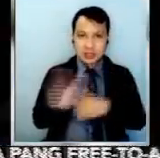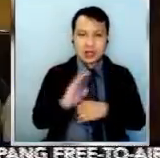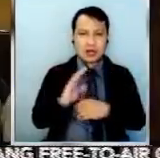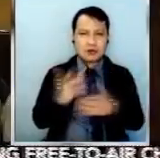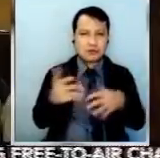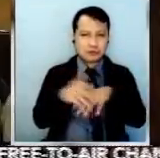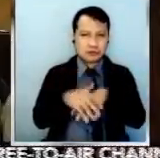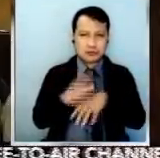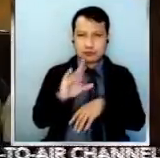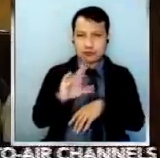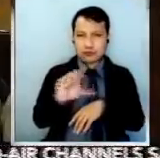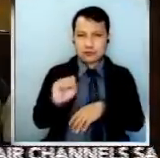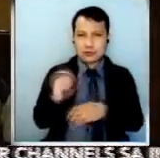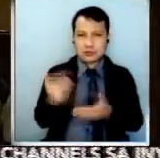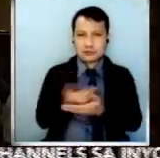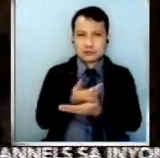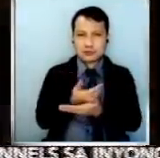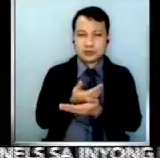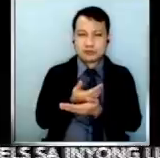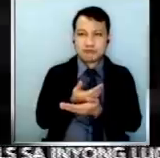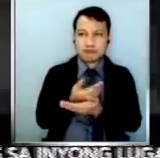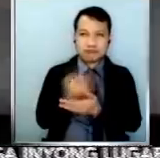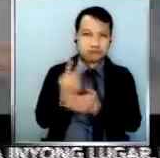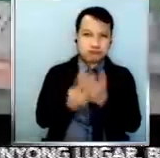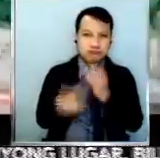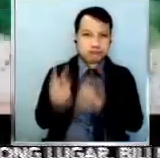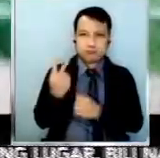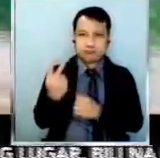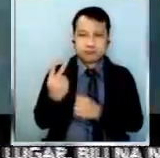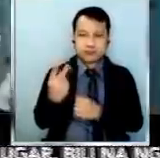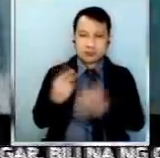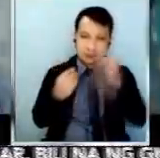dalawang musical superstars.